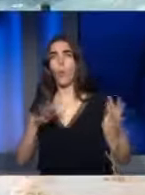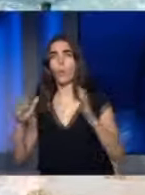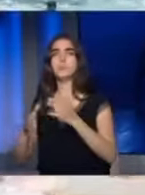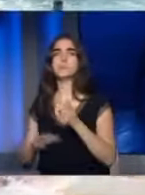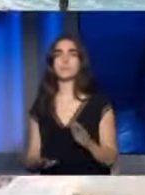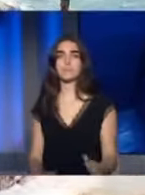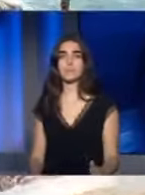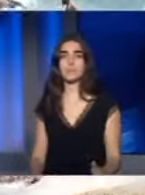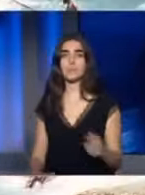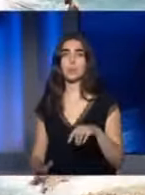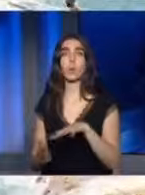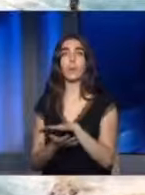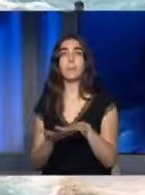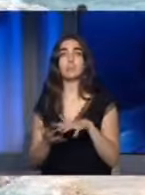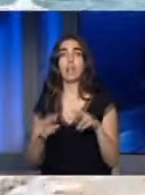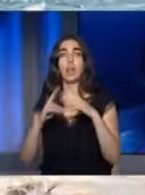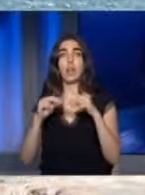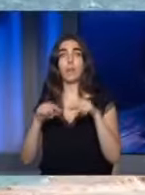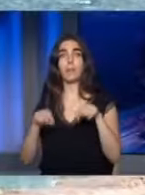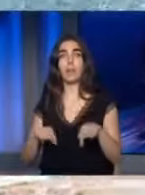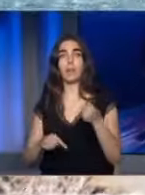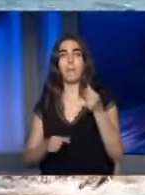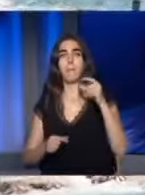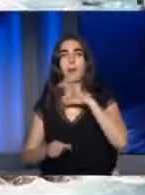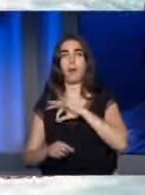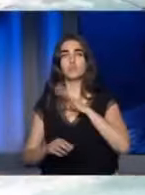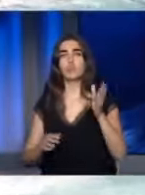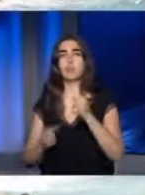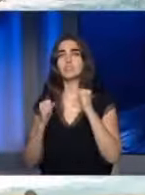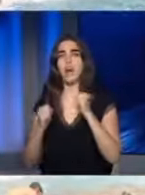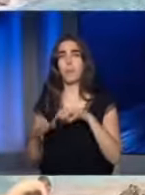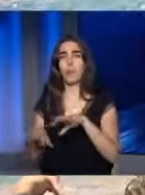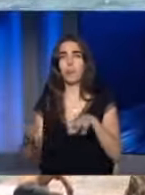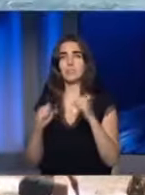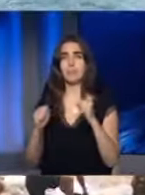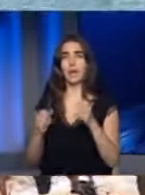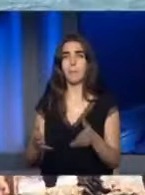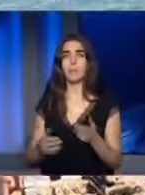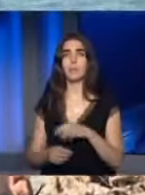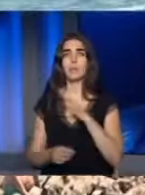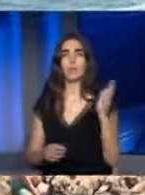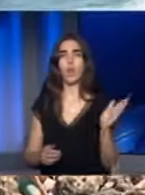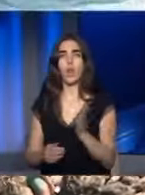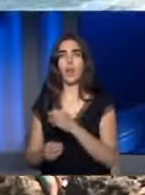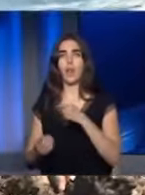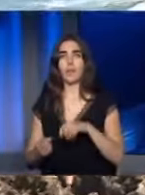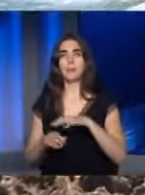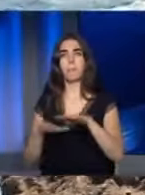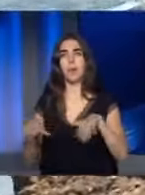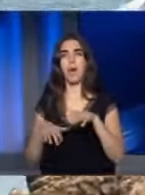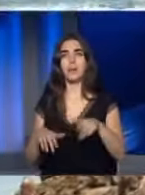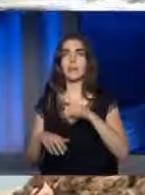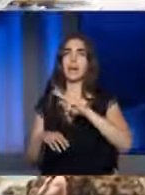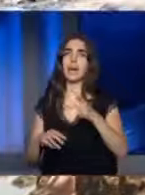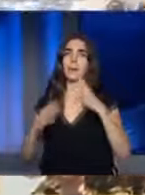الى حراره الازمات المعيشيه لكن اللبناني اثبت انه قادر على التاقلم كعادته بارتياد البحر